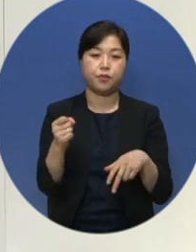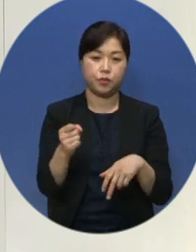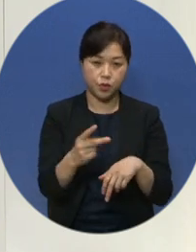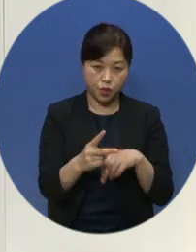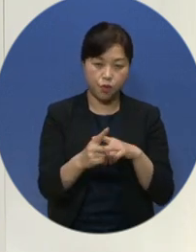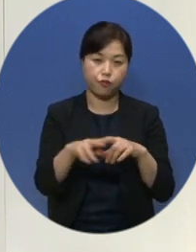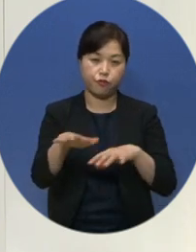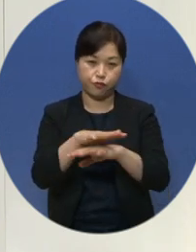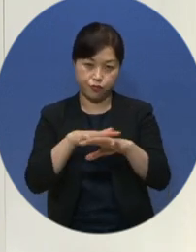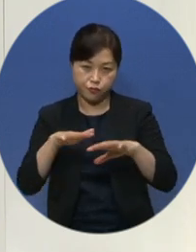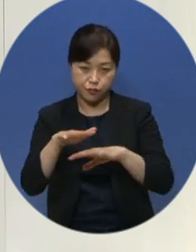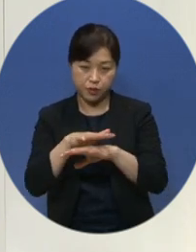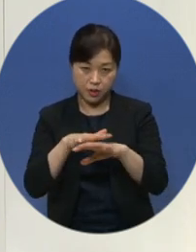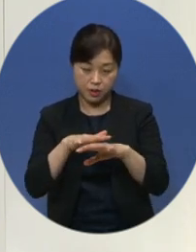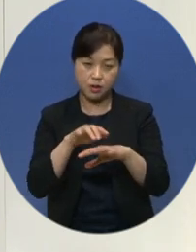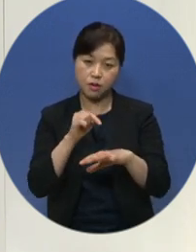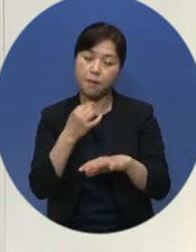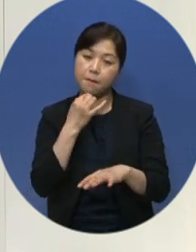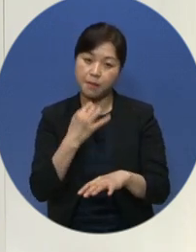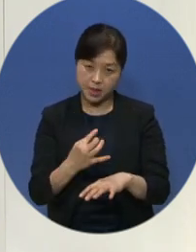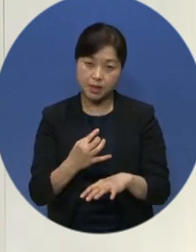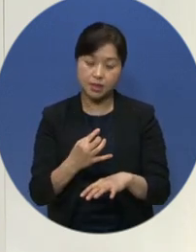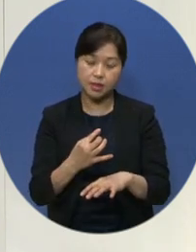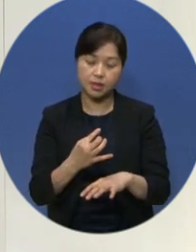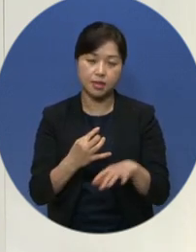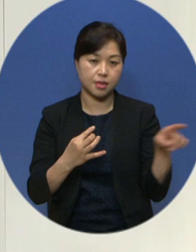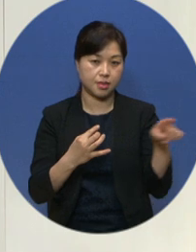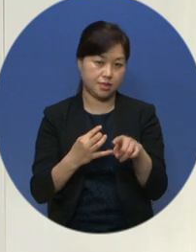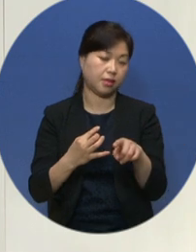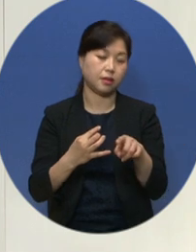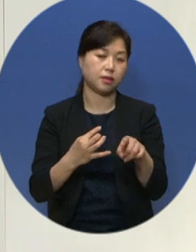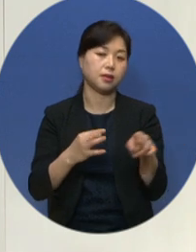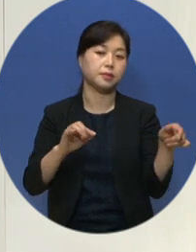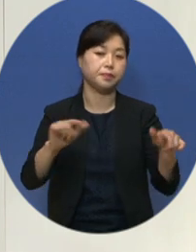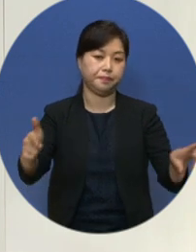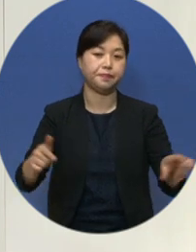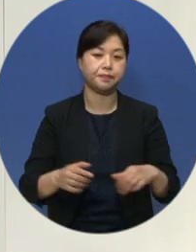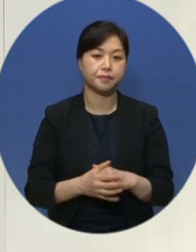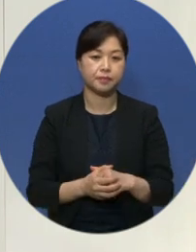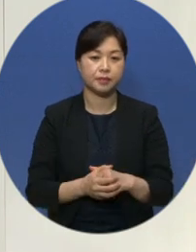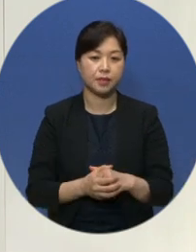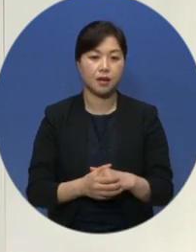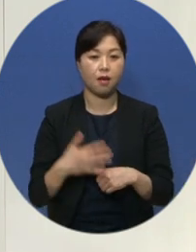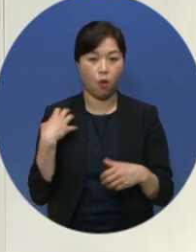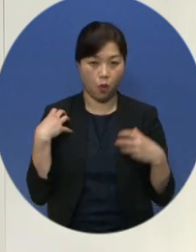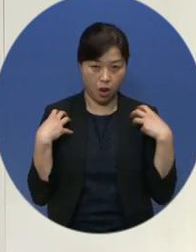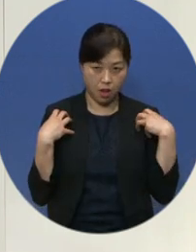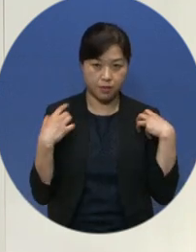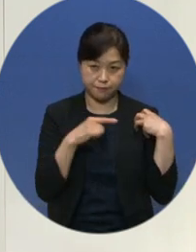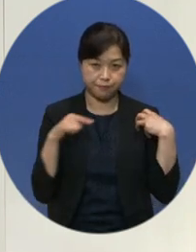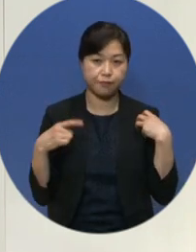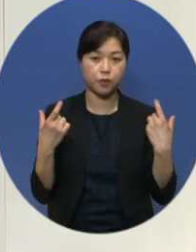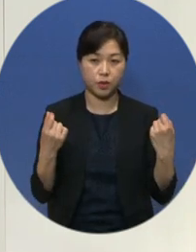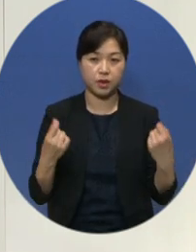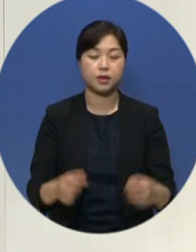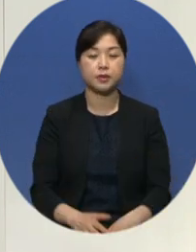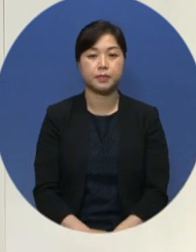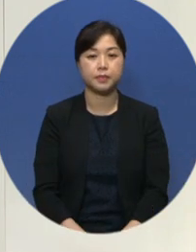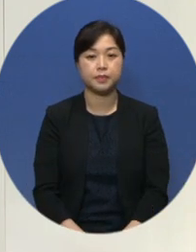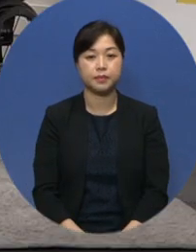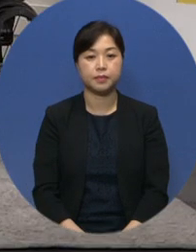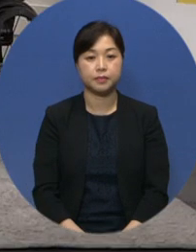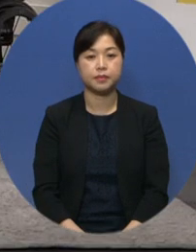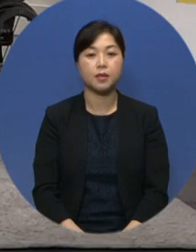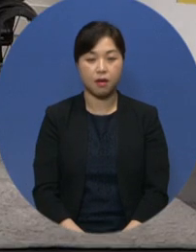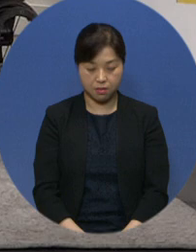총괄하는 에 그러한 부분만 조금 다를 뿐이고 기능적인 것은 다 똑같다고 보시면 되겠습니다 아